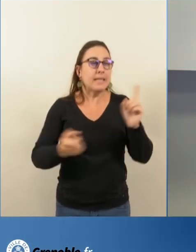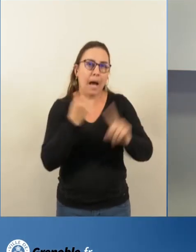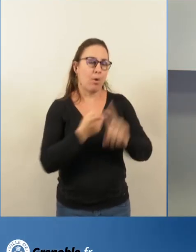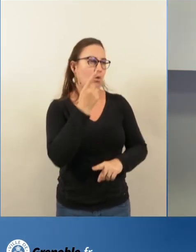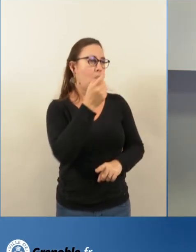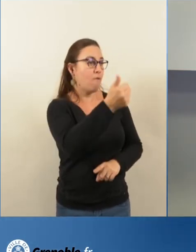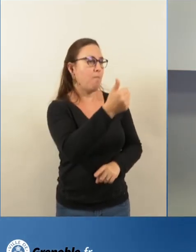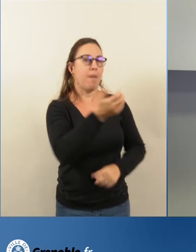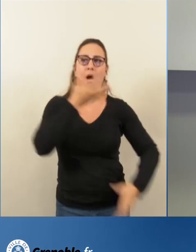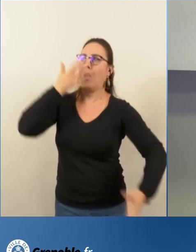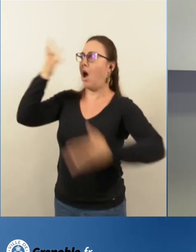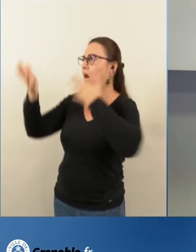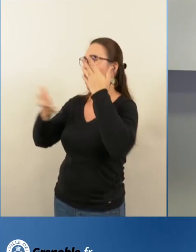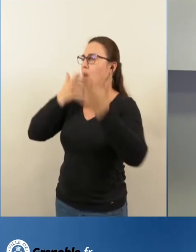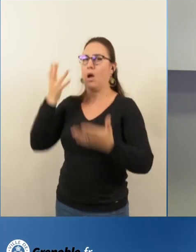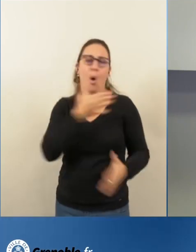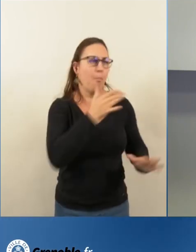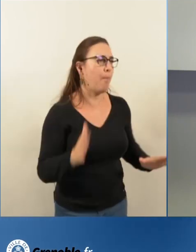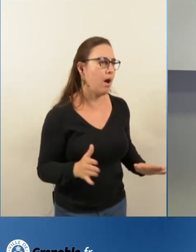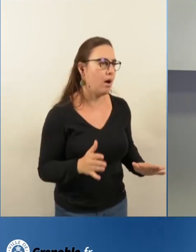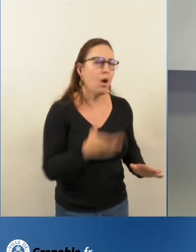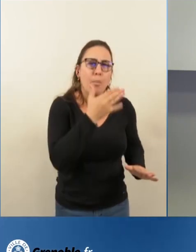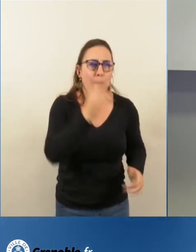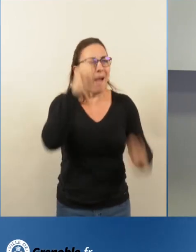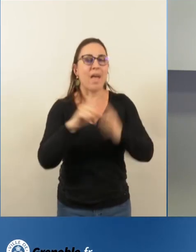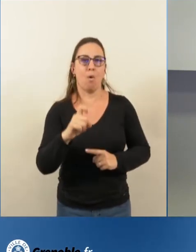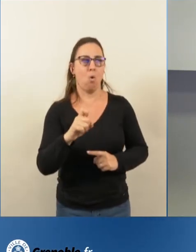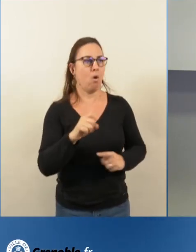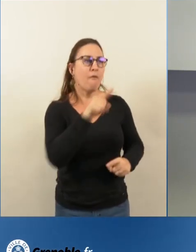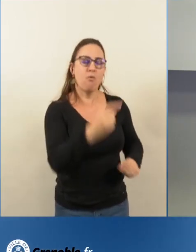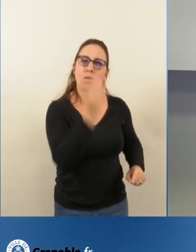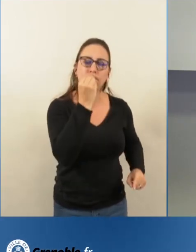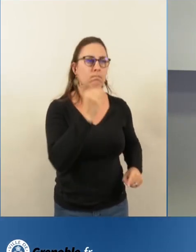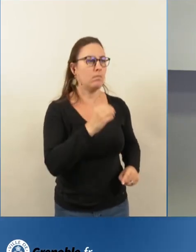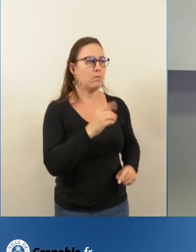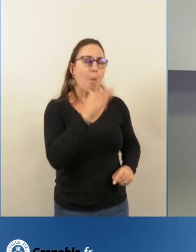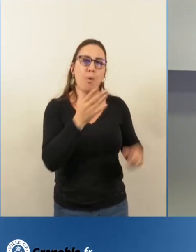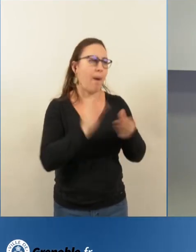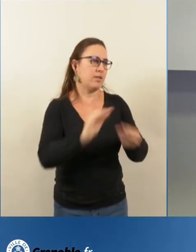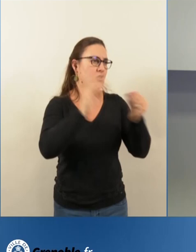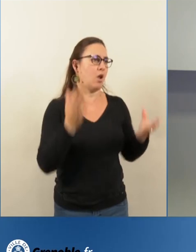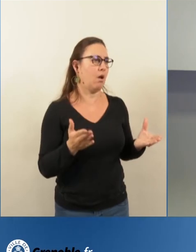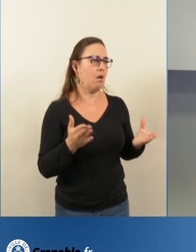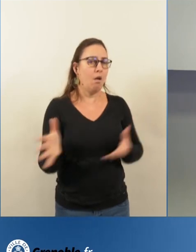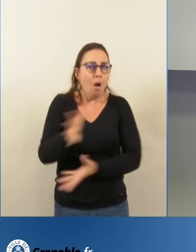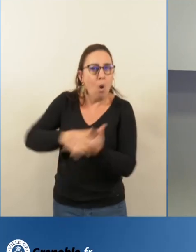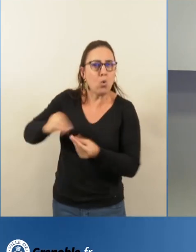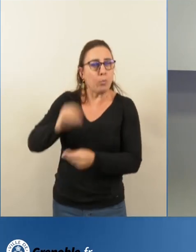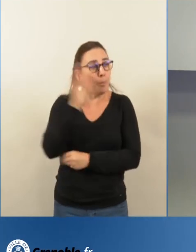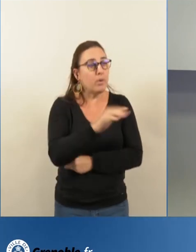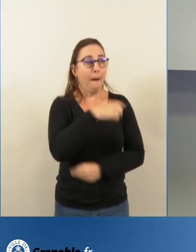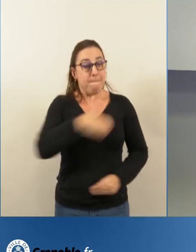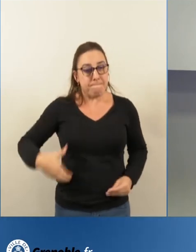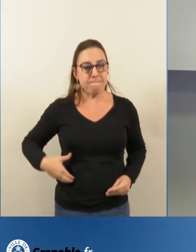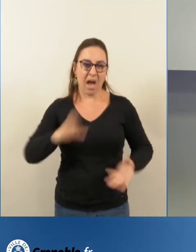comme ça vous exprimer vous ne pouvez pas vous exprimer sur le dossier de l'eau il y a des limites à tout c'est la corruption et vous êtes le meilleur